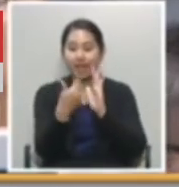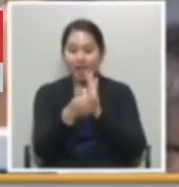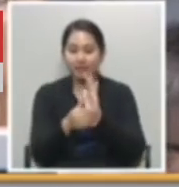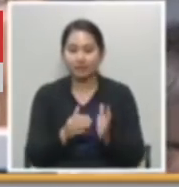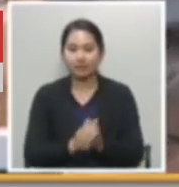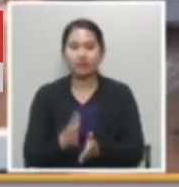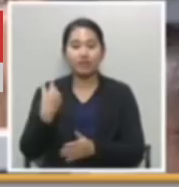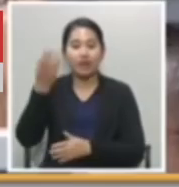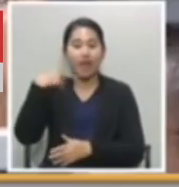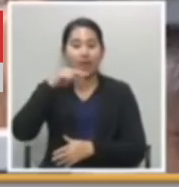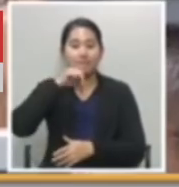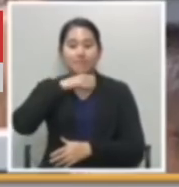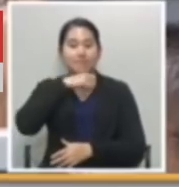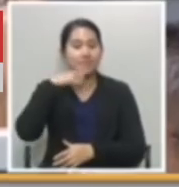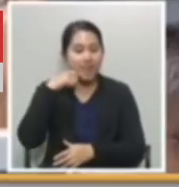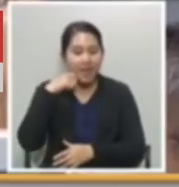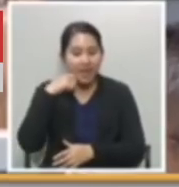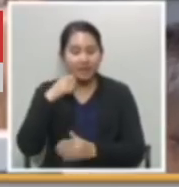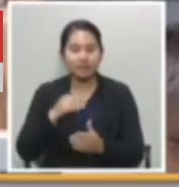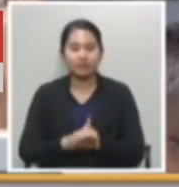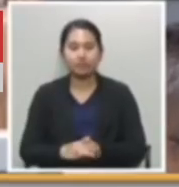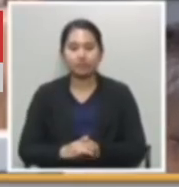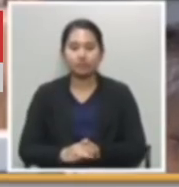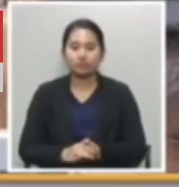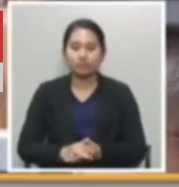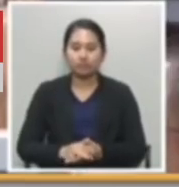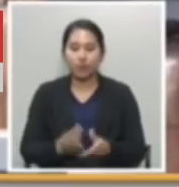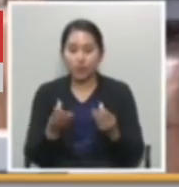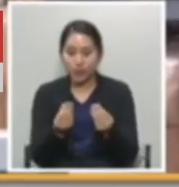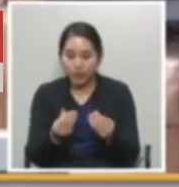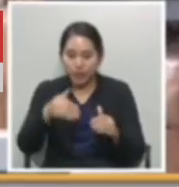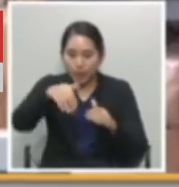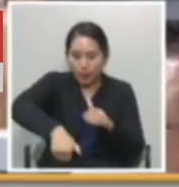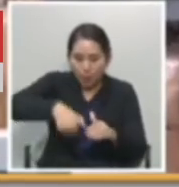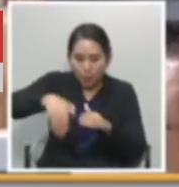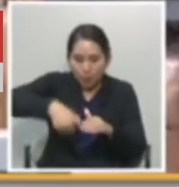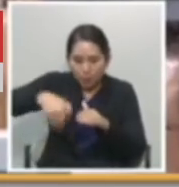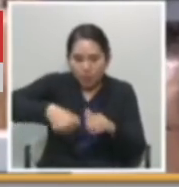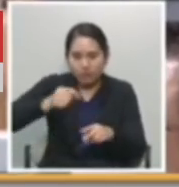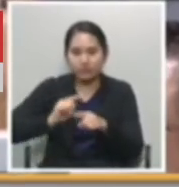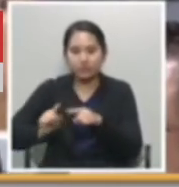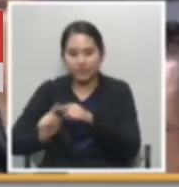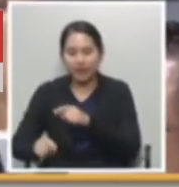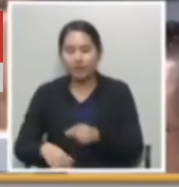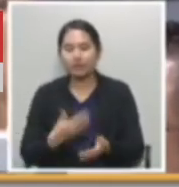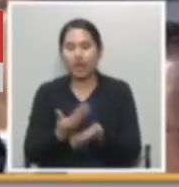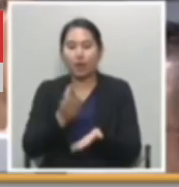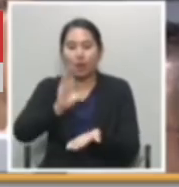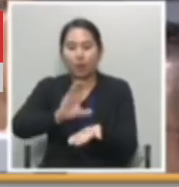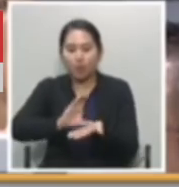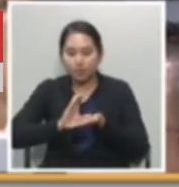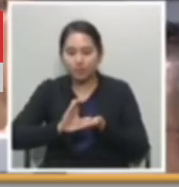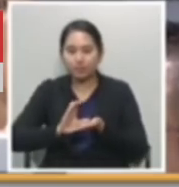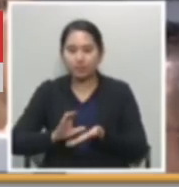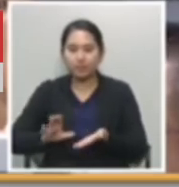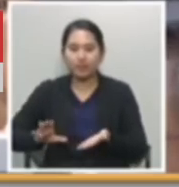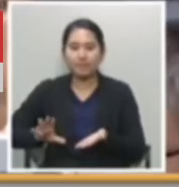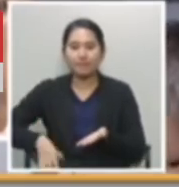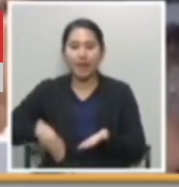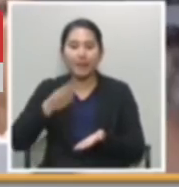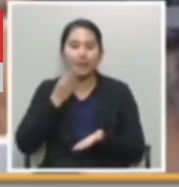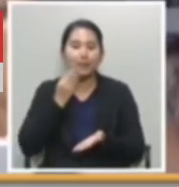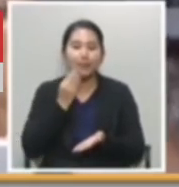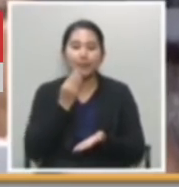ภัยแล้งนะครับบอกว่าให้รีบไปทำเลยขุดลอกโอ้โหไอ้ขุดลอกนี่เป็นงบหวานหอมนี่ต้องเอาภาชนะเช็ดน้ำลาย